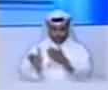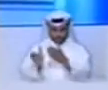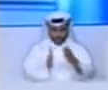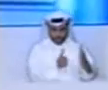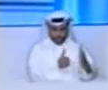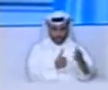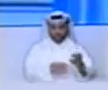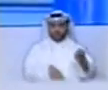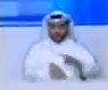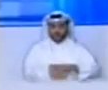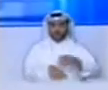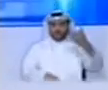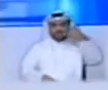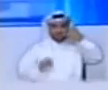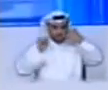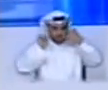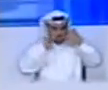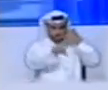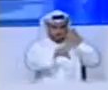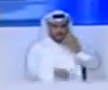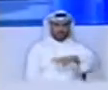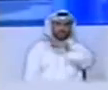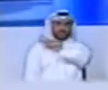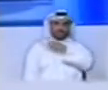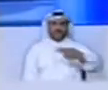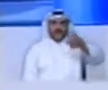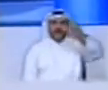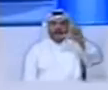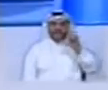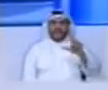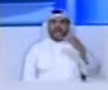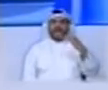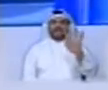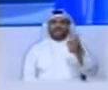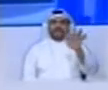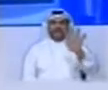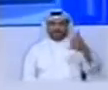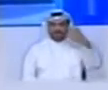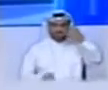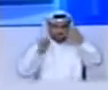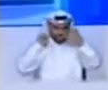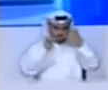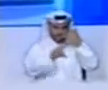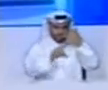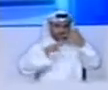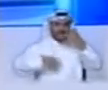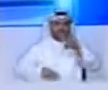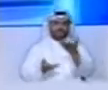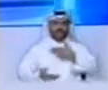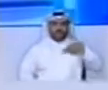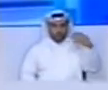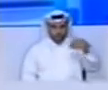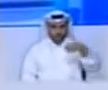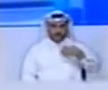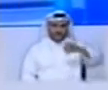وللمزيد حول هذا الموضوع انضم إلينا عبر الهاتف العميد عادل حشاش، مدير عام الإدارة العامة للعلاقات العامة والإعلام الأمني في وزارة الداخلية.